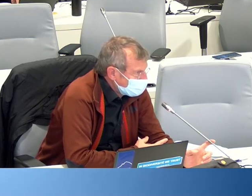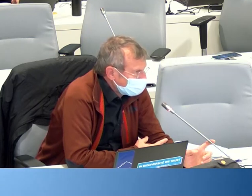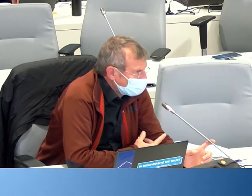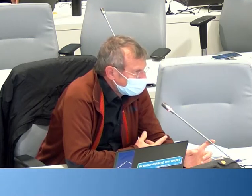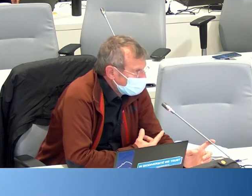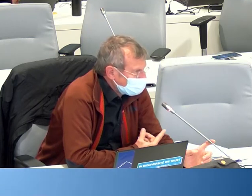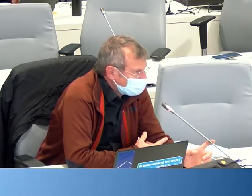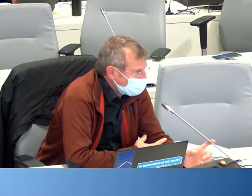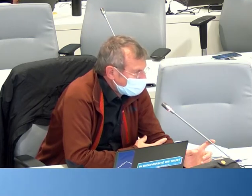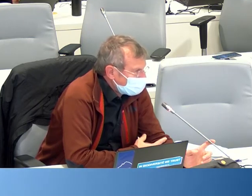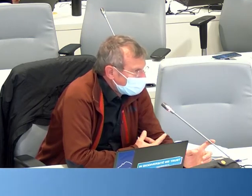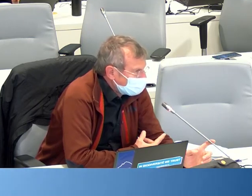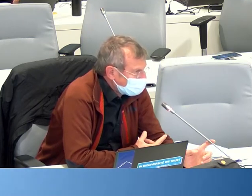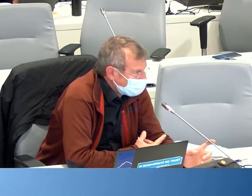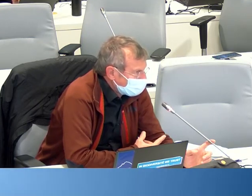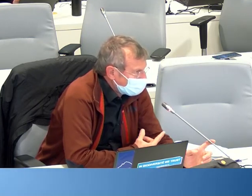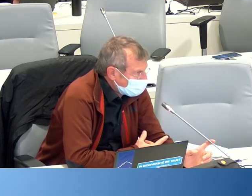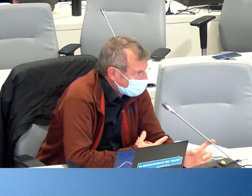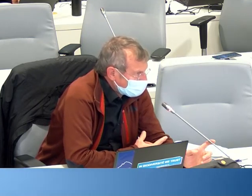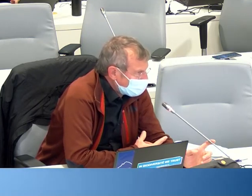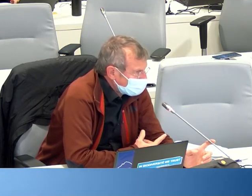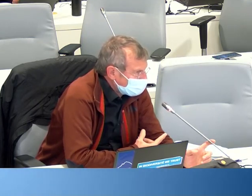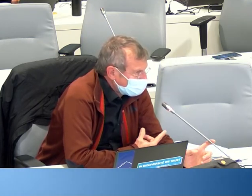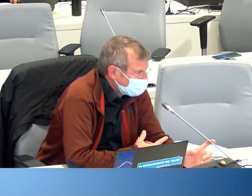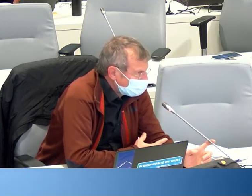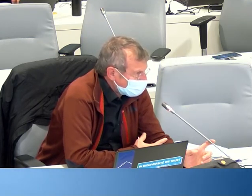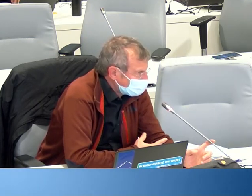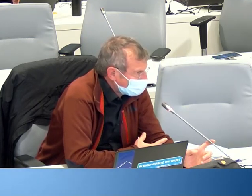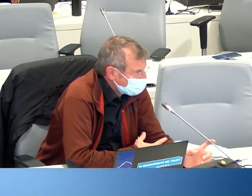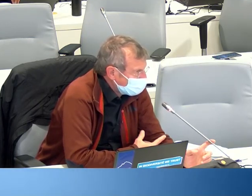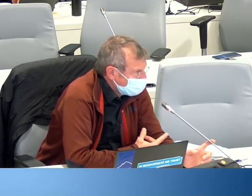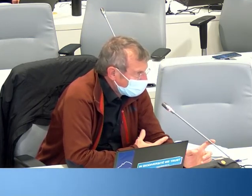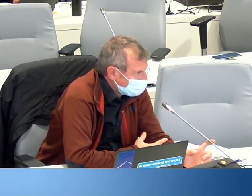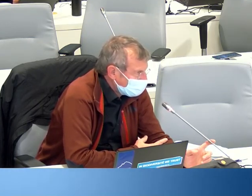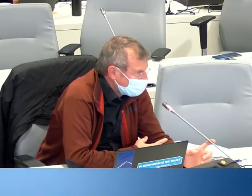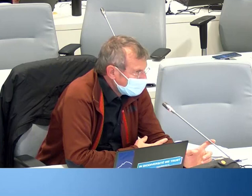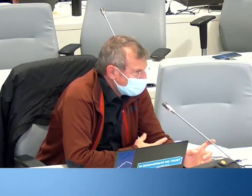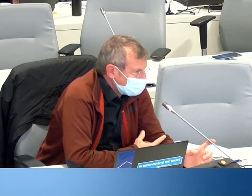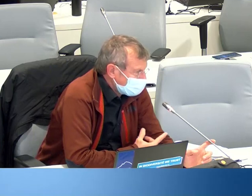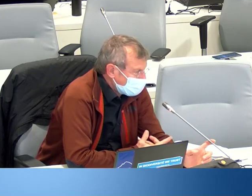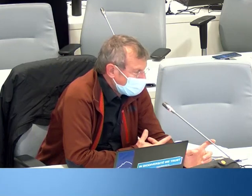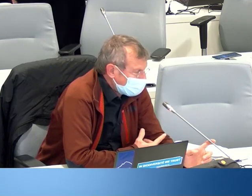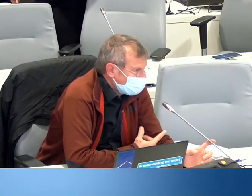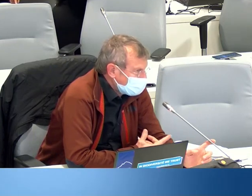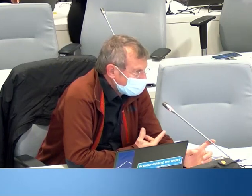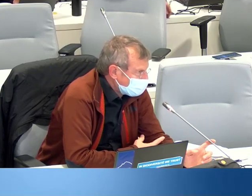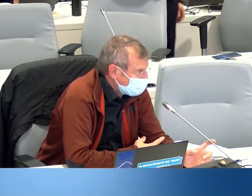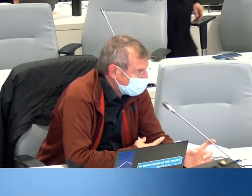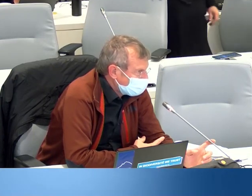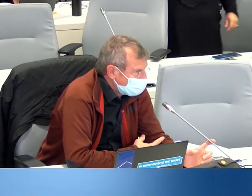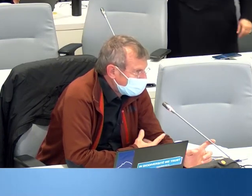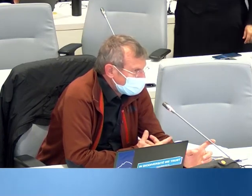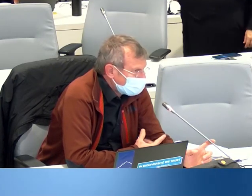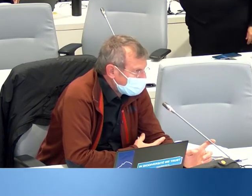nous avons nos répondants au cas par cas avec des fiches de postes qui sont numérotés mais ça ne répond en aucun cas un